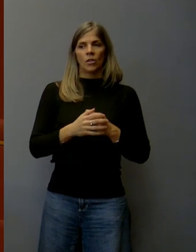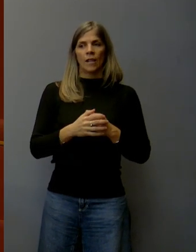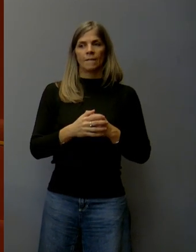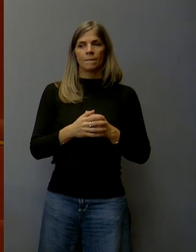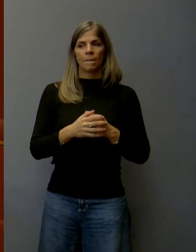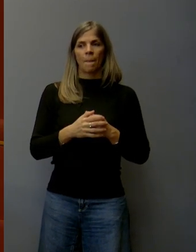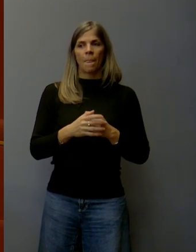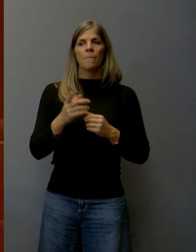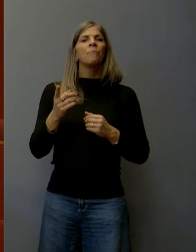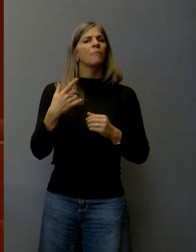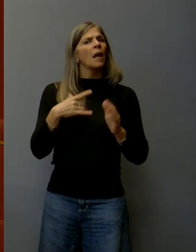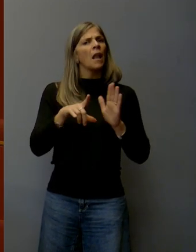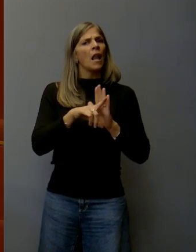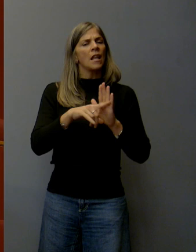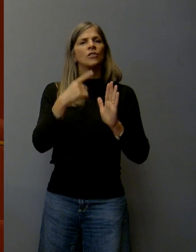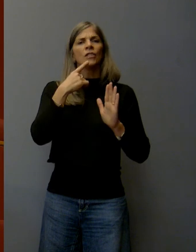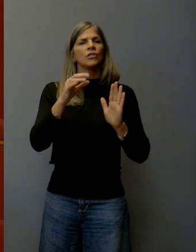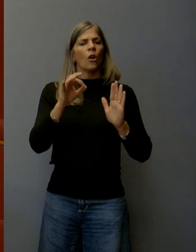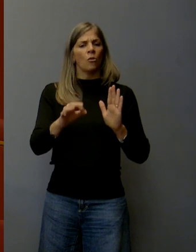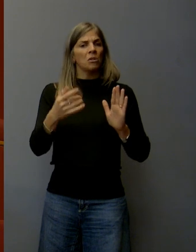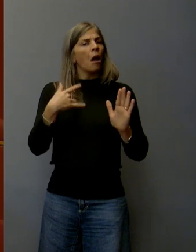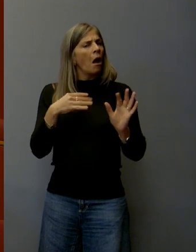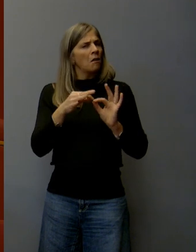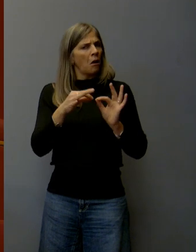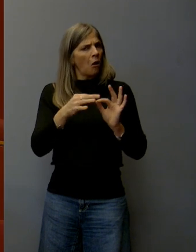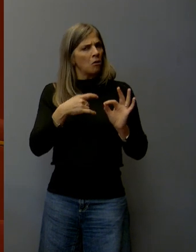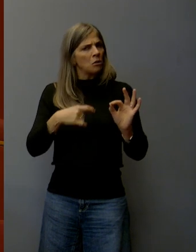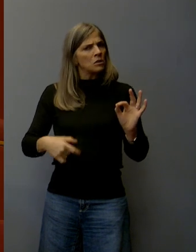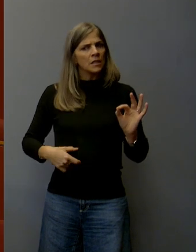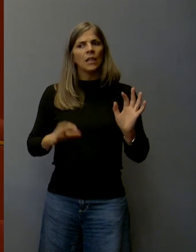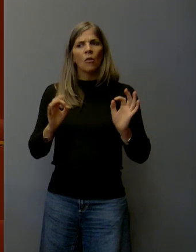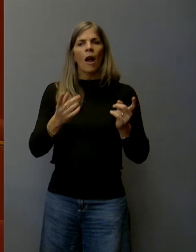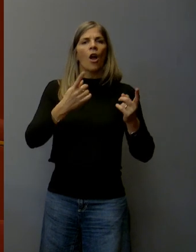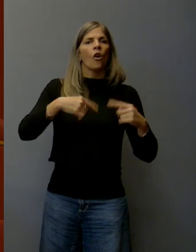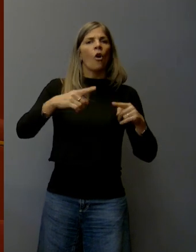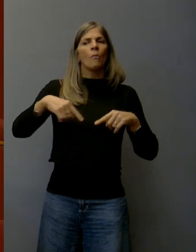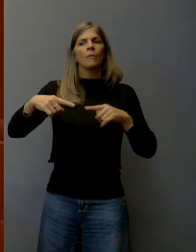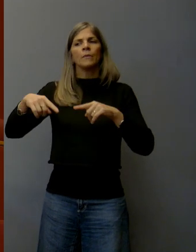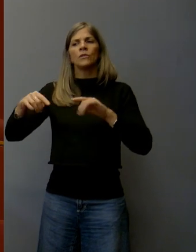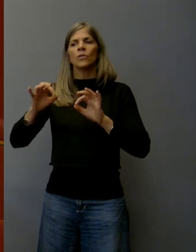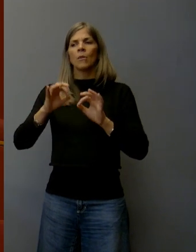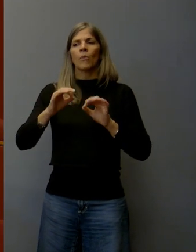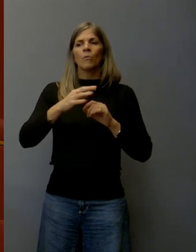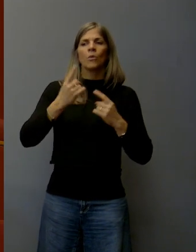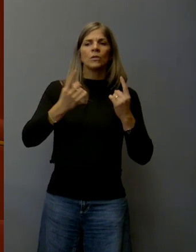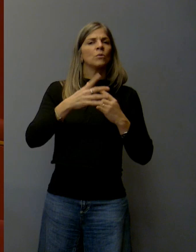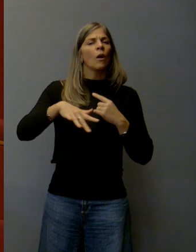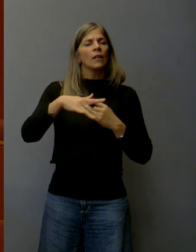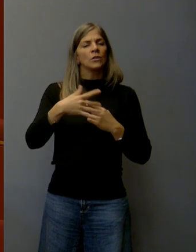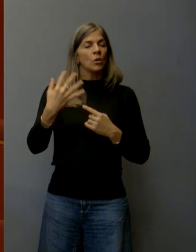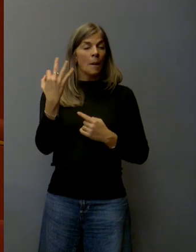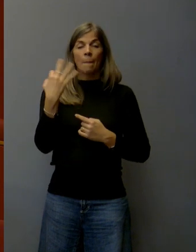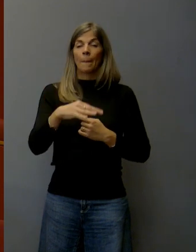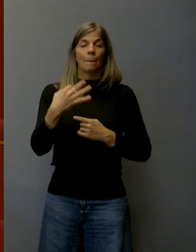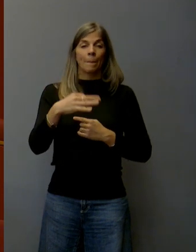sindaco la legge dice questo ed è vero le commissioni erano luoghi ideali e le commissioni erano luoghi ideali per poter